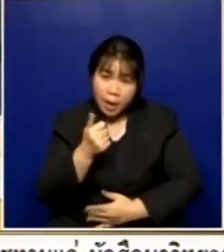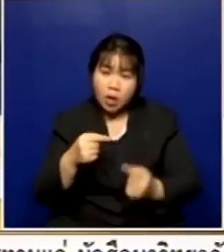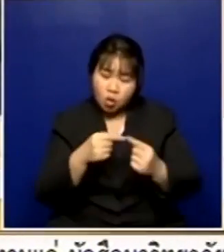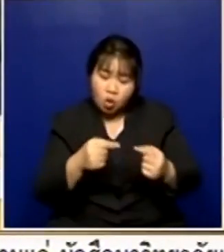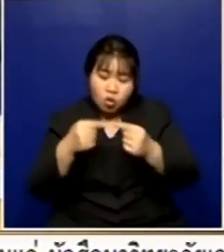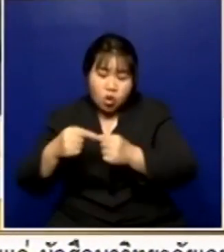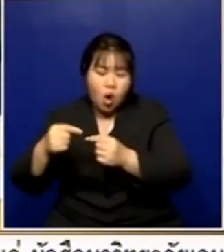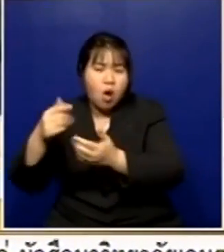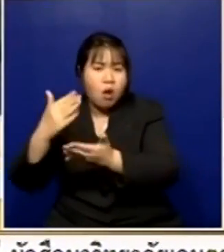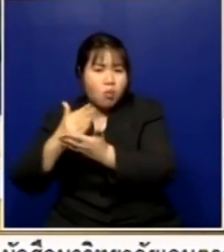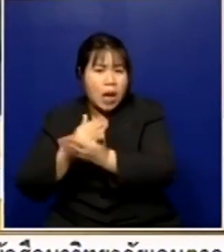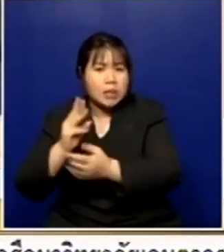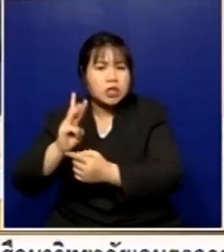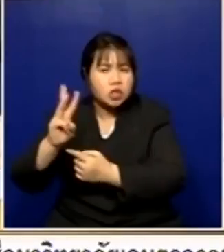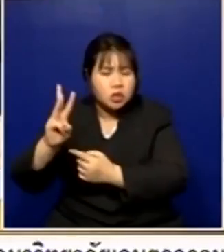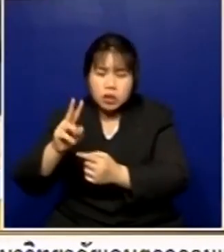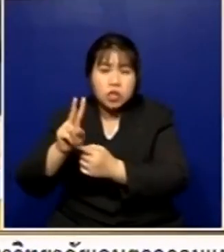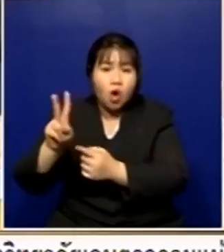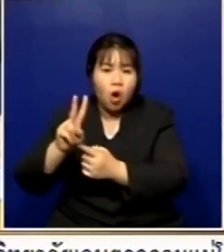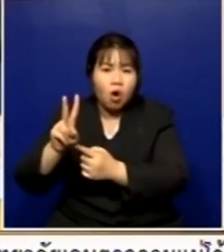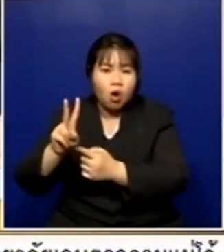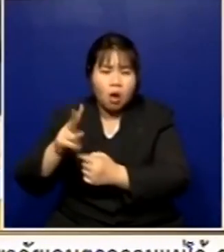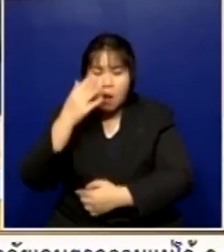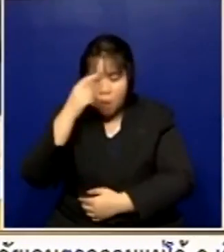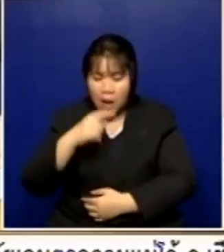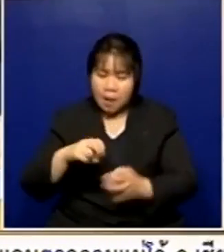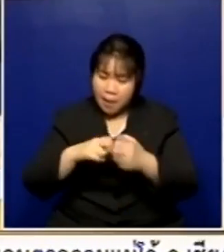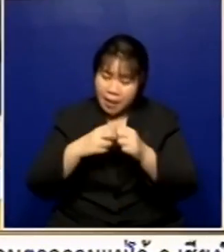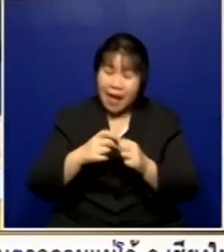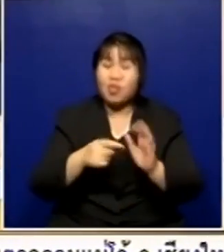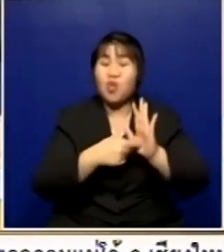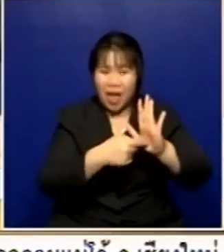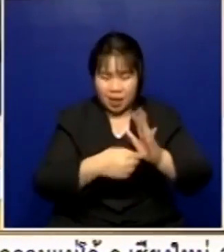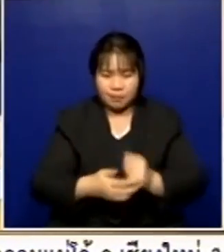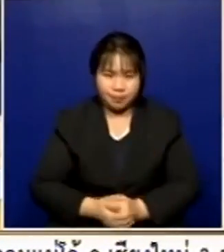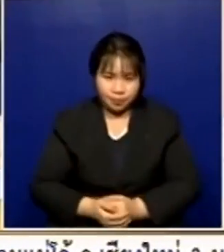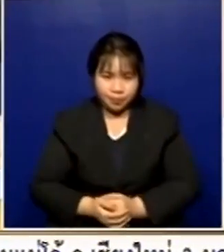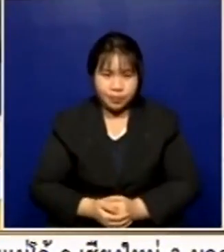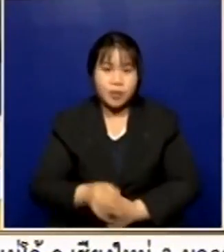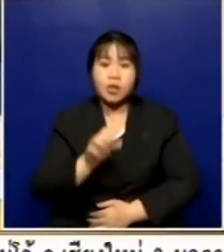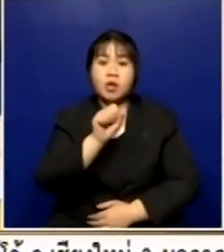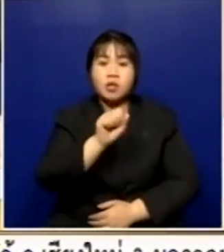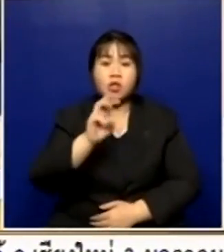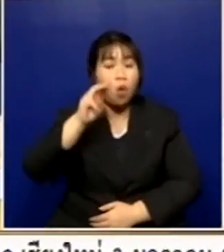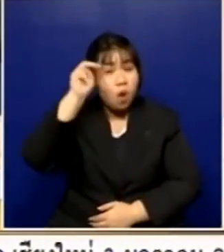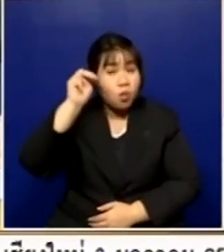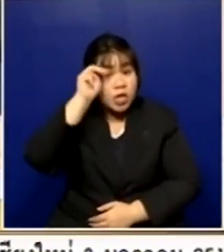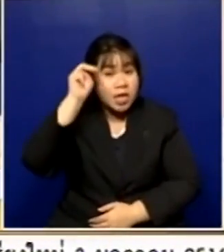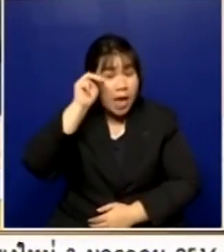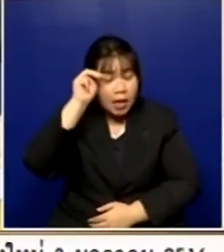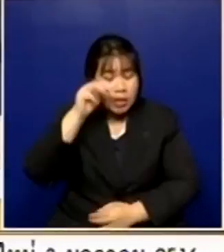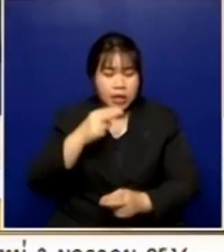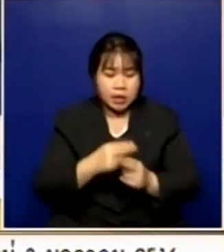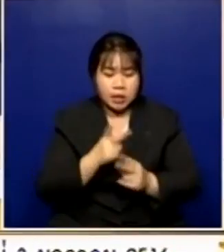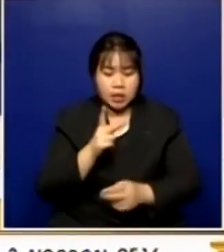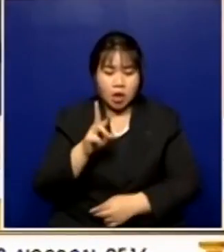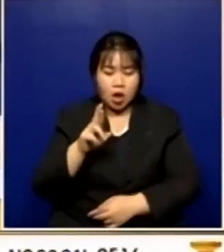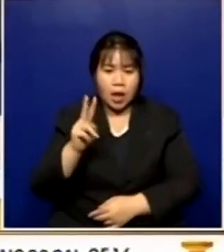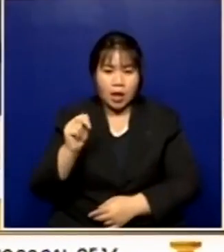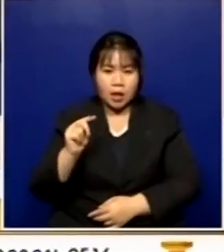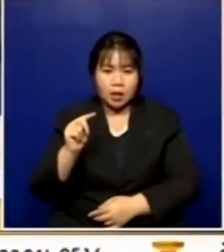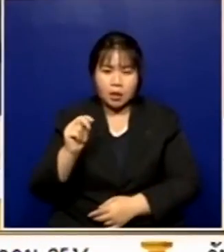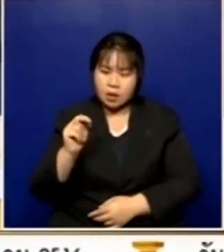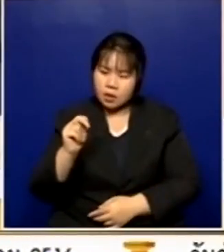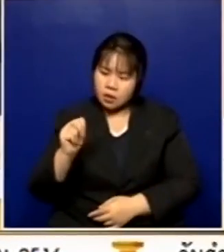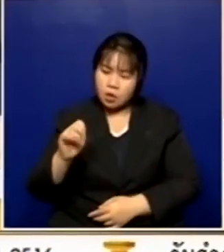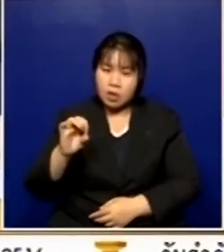2เพื่ออุดรอยรั่วที่เราอยากจะเห็นด้วยกันนะครับตัวอย่างเช่นประเด็นที่ท่านสวมณเฑียรและท่านกรณิศได้ตั้งขึ้นมานะครับเรื่อง